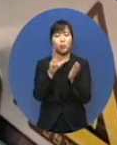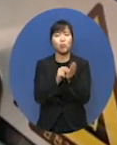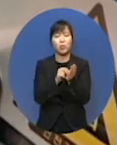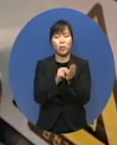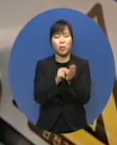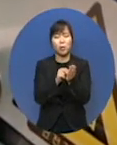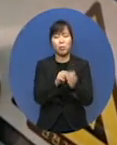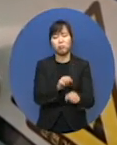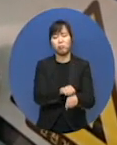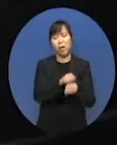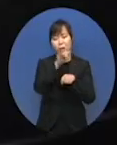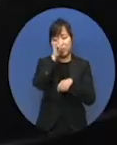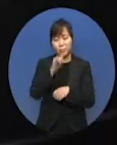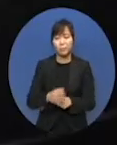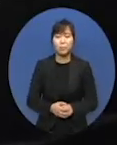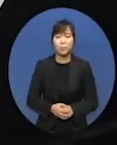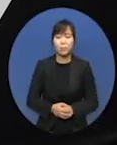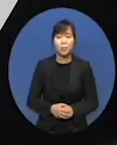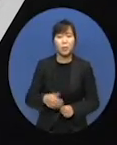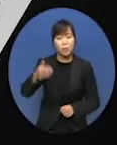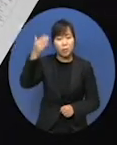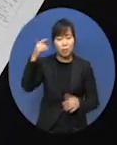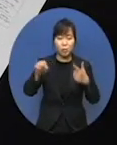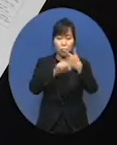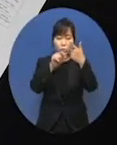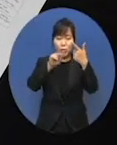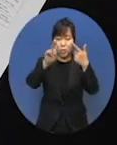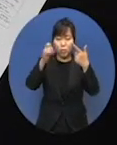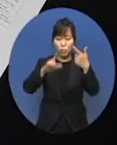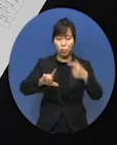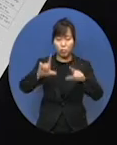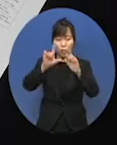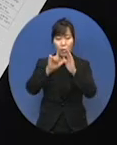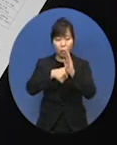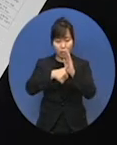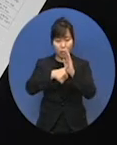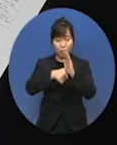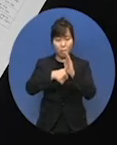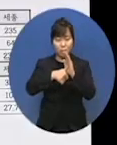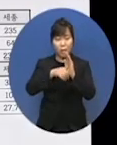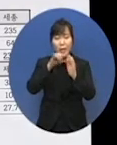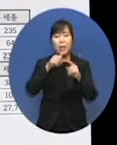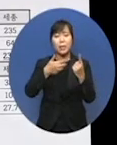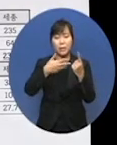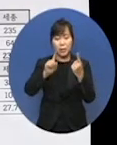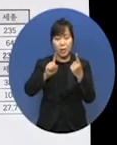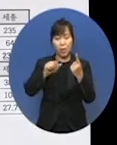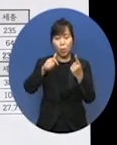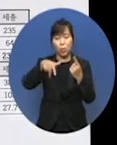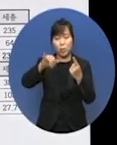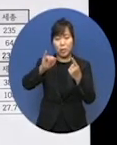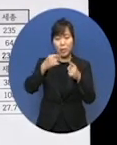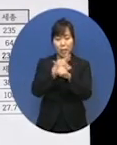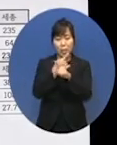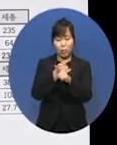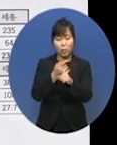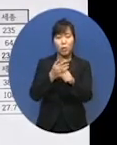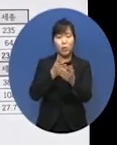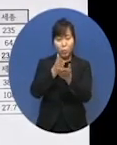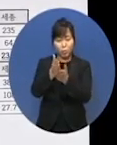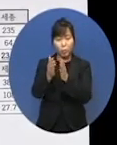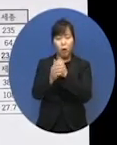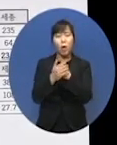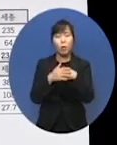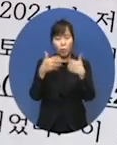있기 때문입니다 지난 6월 26일 진행된 제 1차 9시 개정 전문 위원회 회의 자료에 따르면